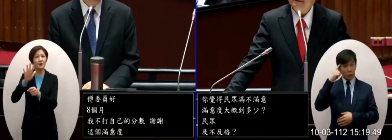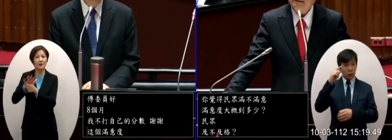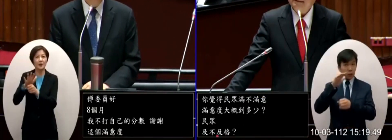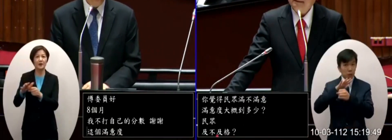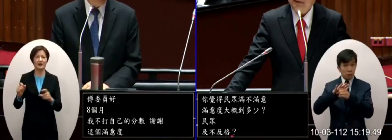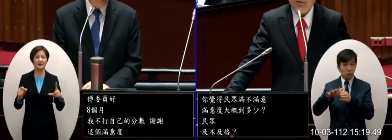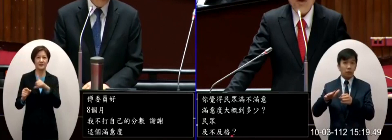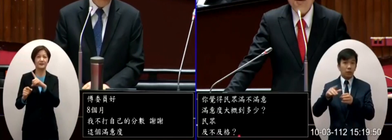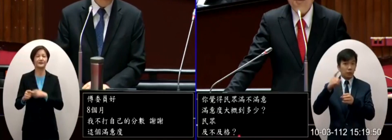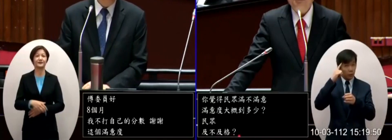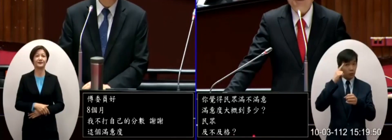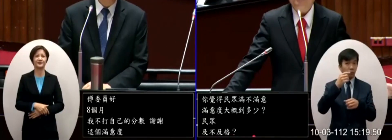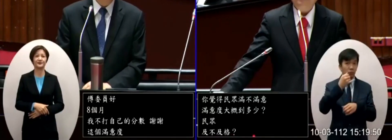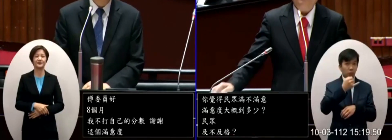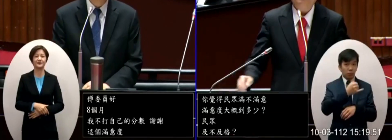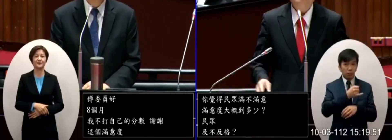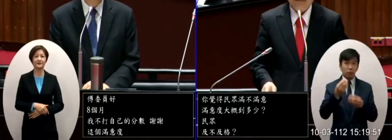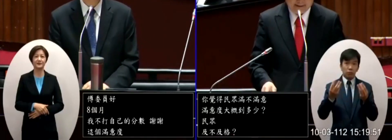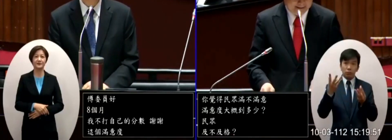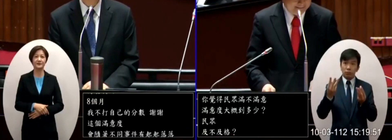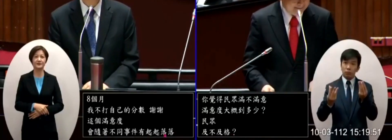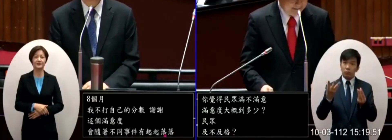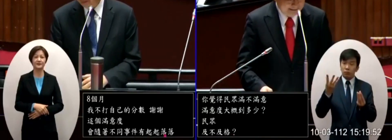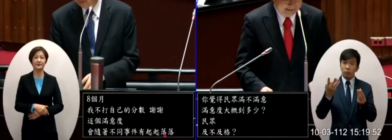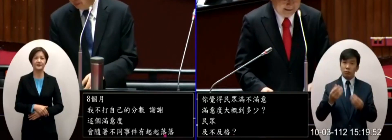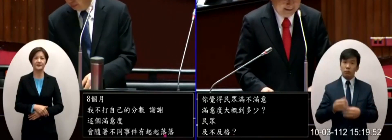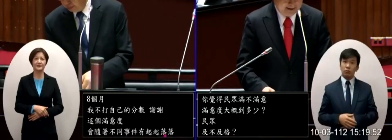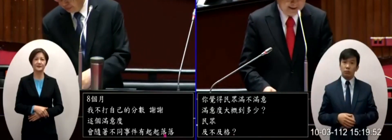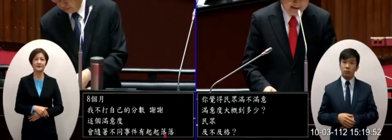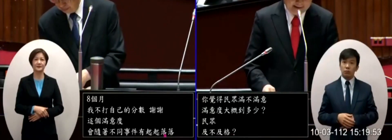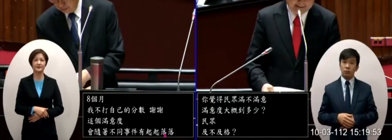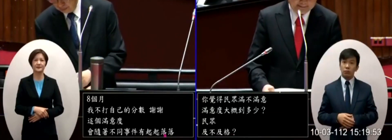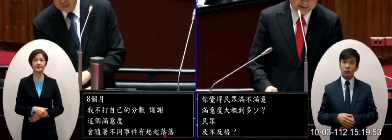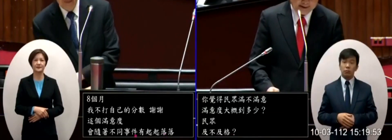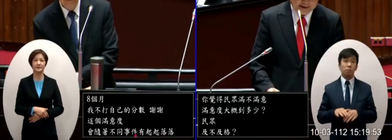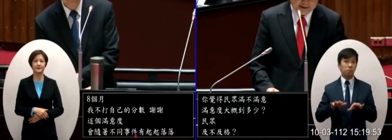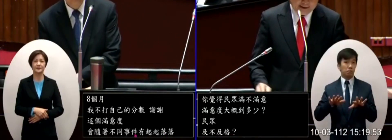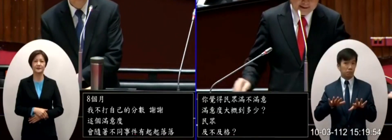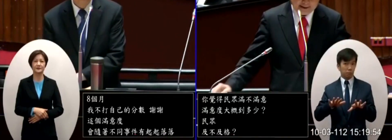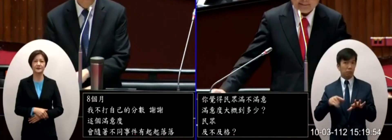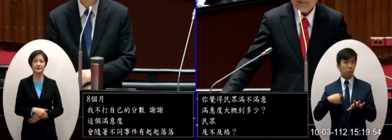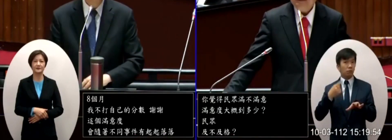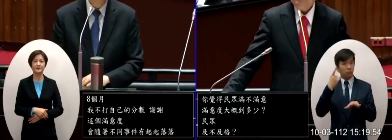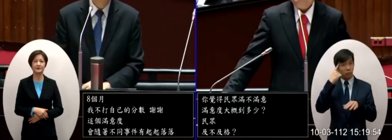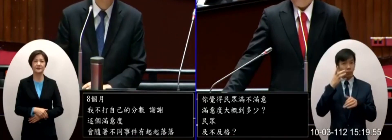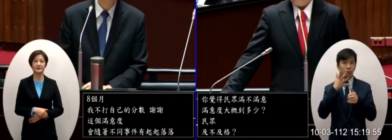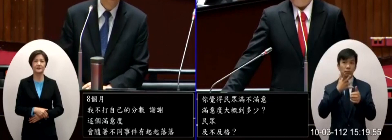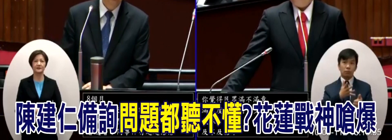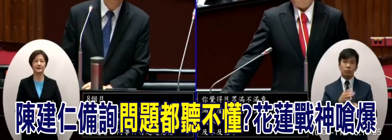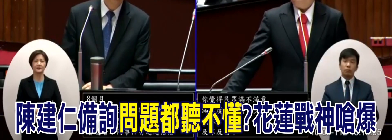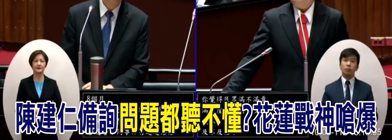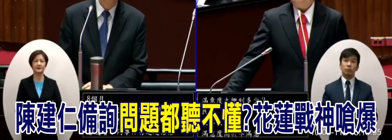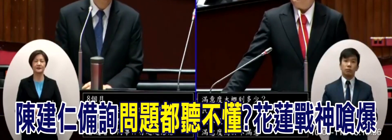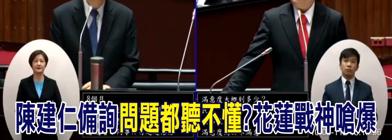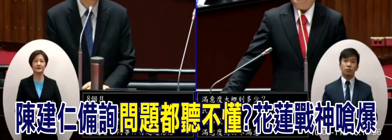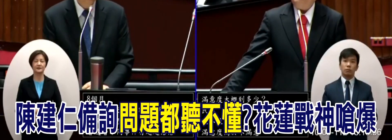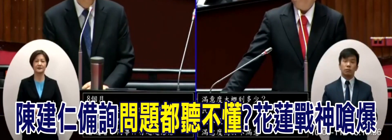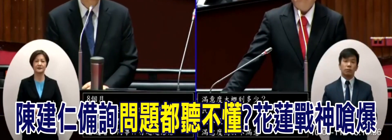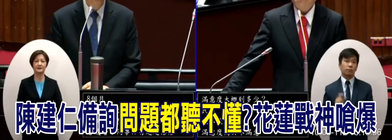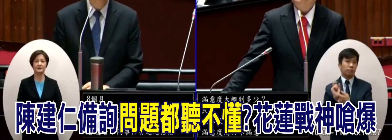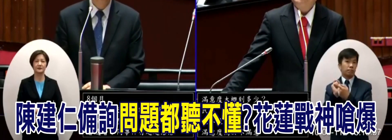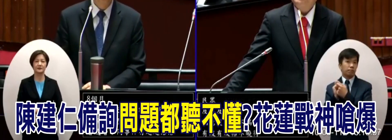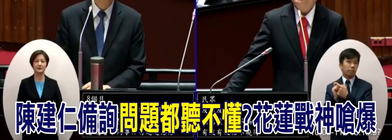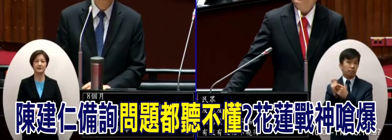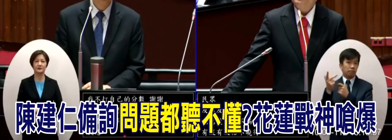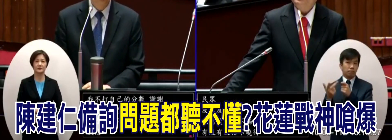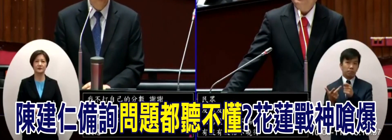满意。 满意的百分比 有没有 高于不满意的？ 好。那现在哈，我先请教一下，我们这七年来哈，